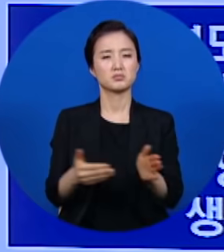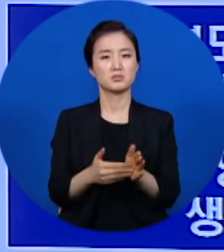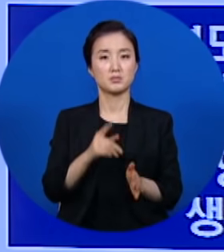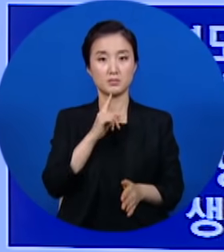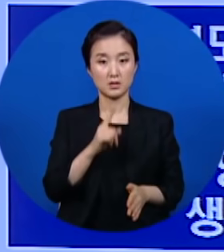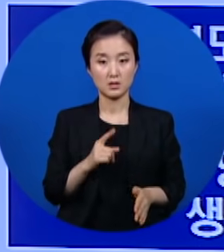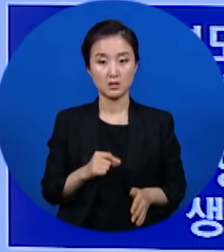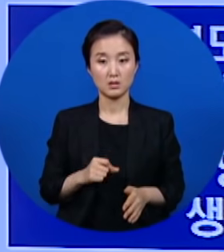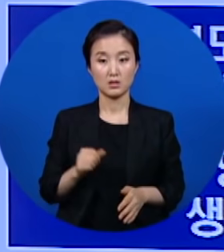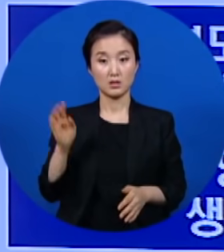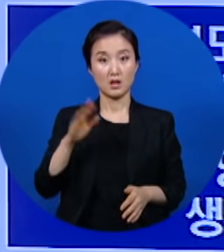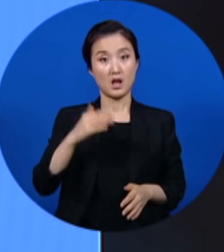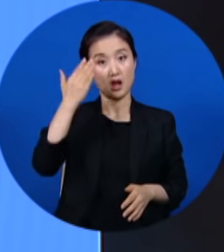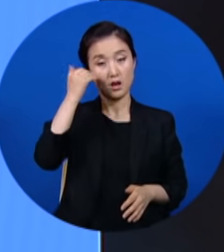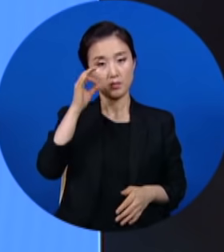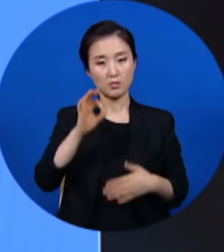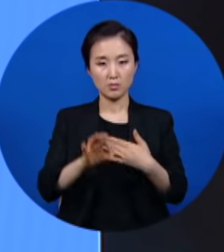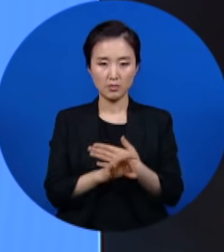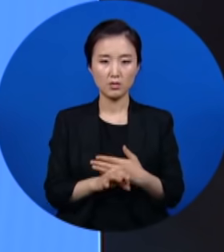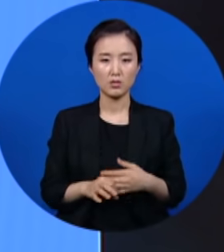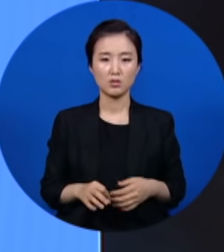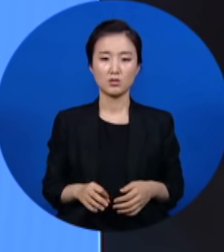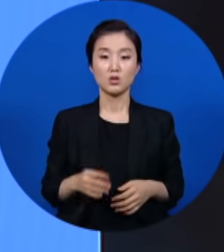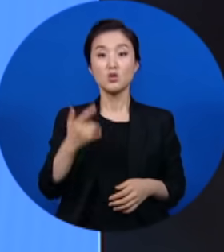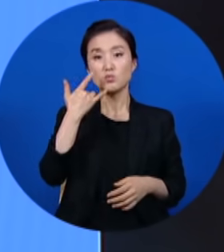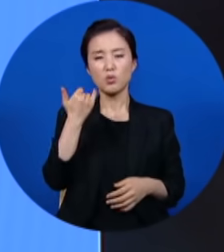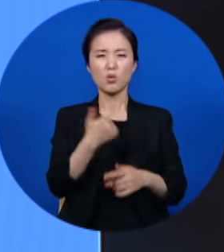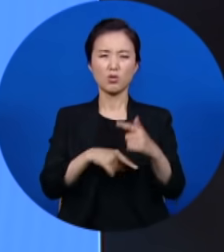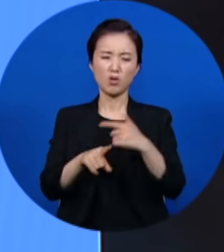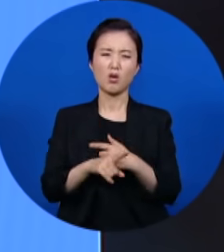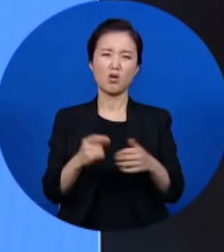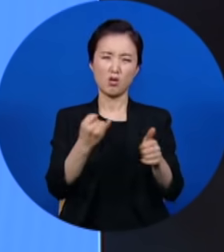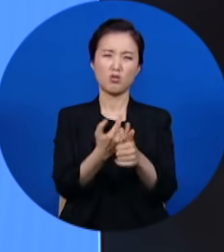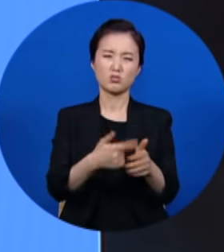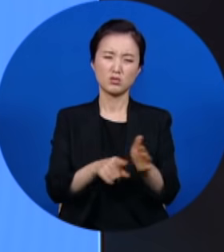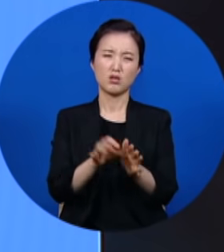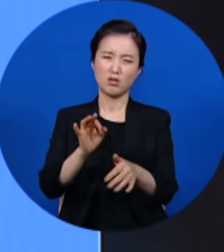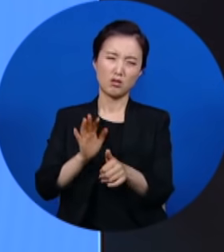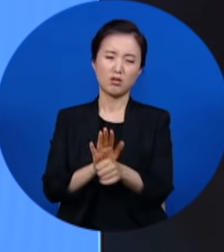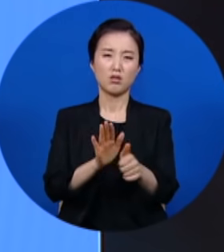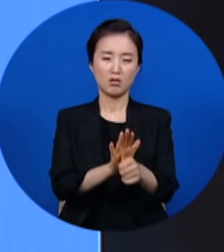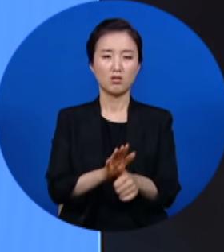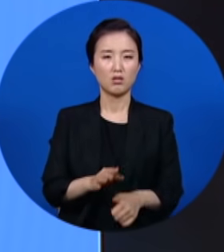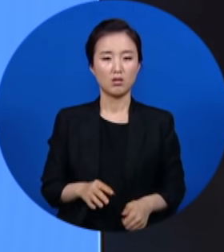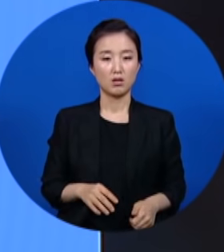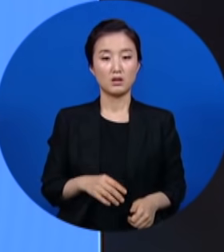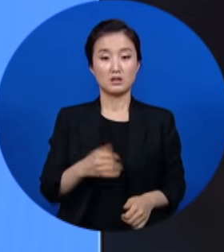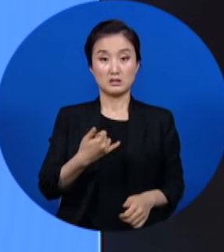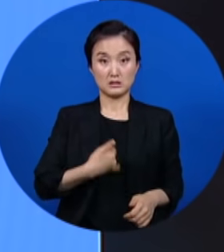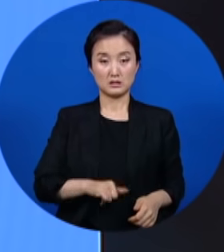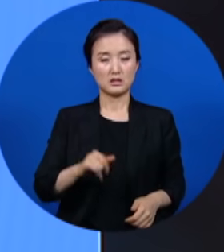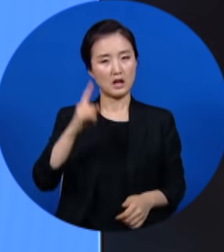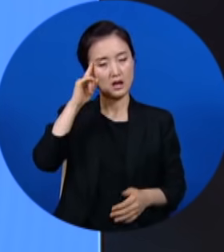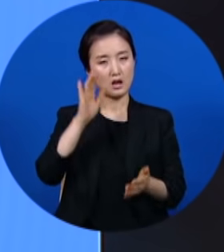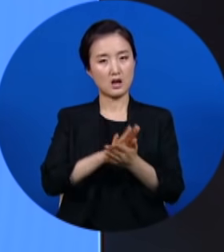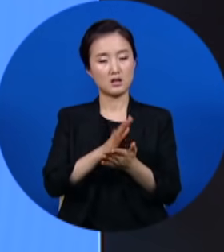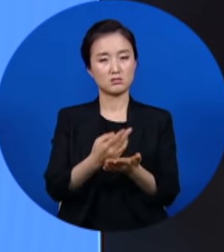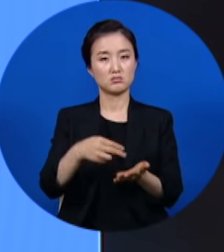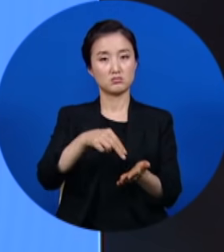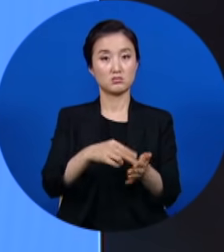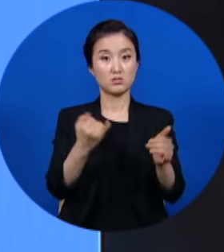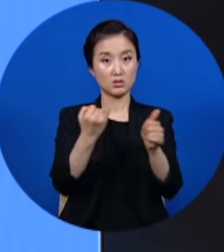자식보다 도 품어 가도 볼 때 조성한 장 해요 자식이 지도 만으로 가 넘은 10% 밖에 안되요